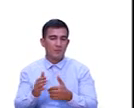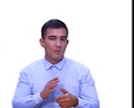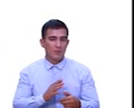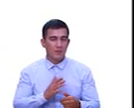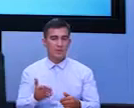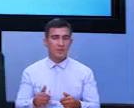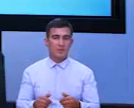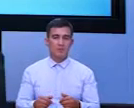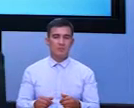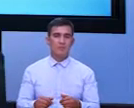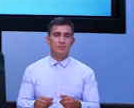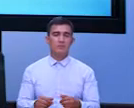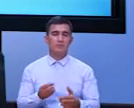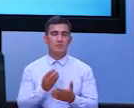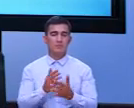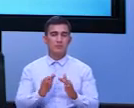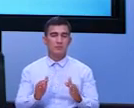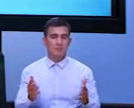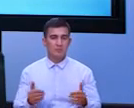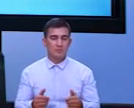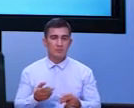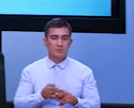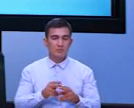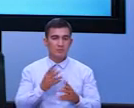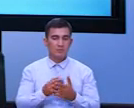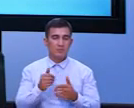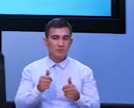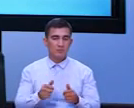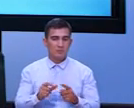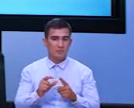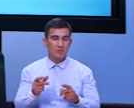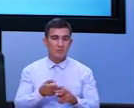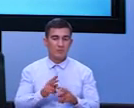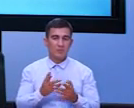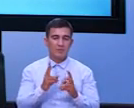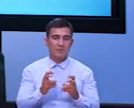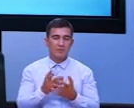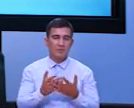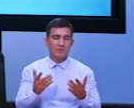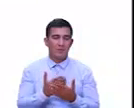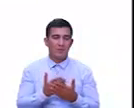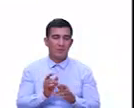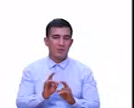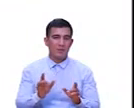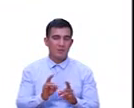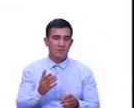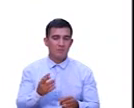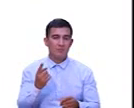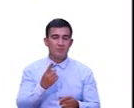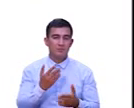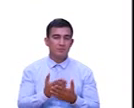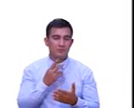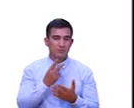ekan. Aziz o'quvchilar, ana endi ushbu formula yordamida biz bir nechta masalalarni ishlab ko'ramiz. Birinchi